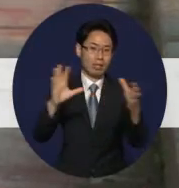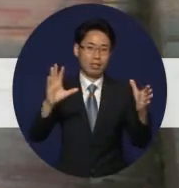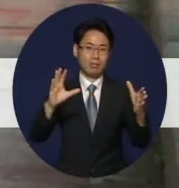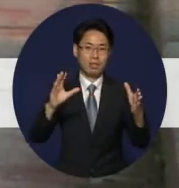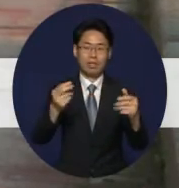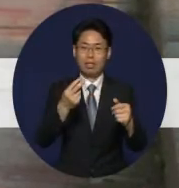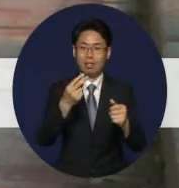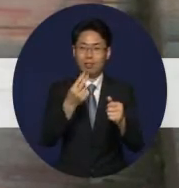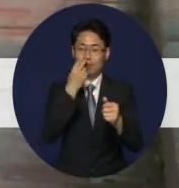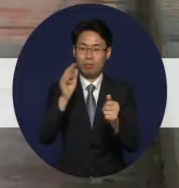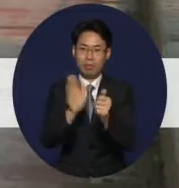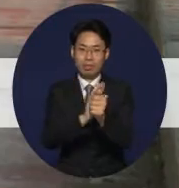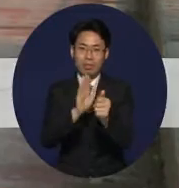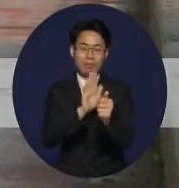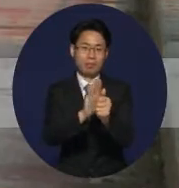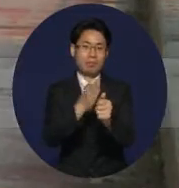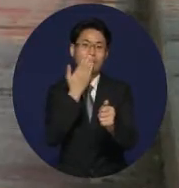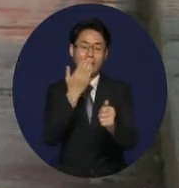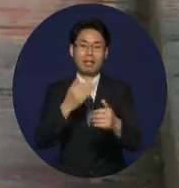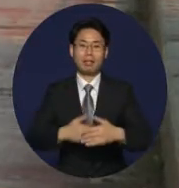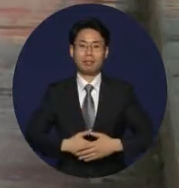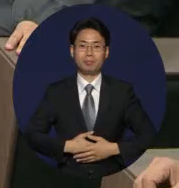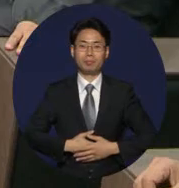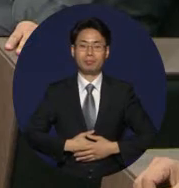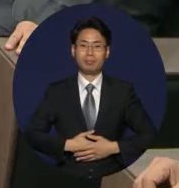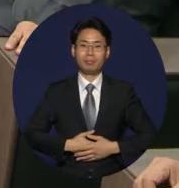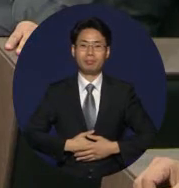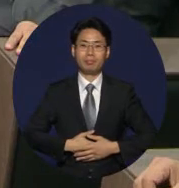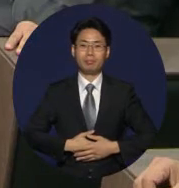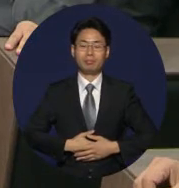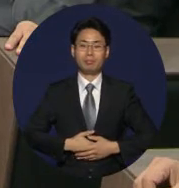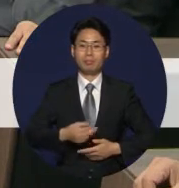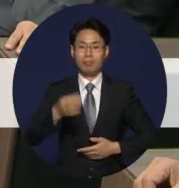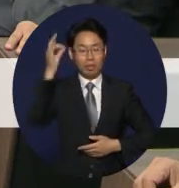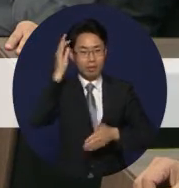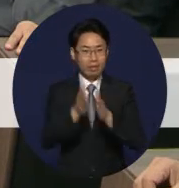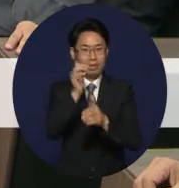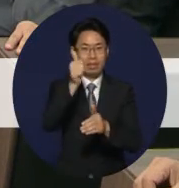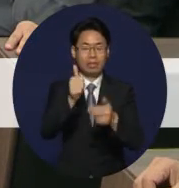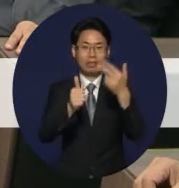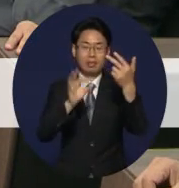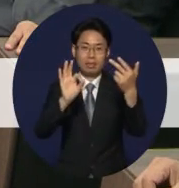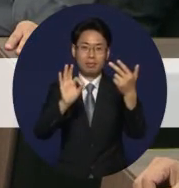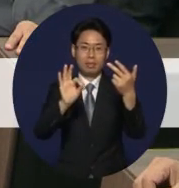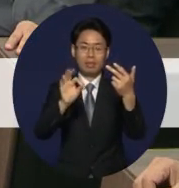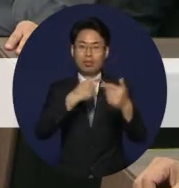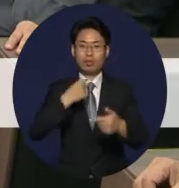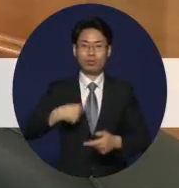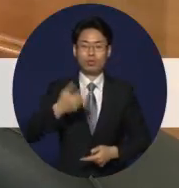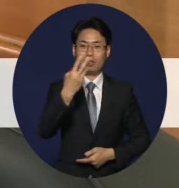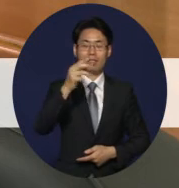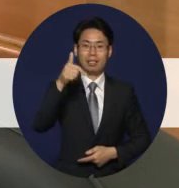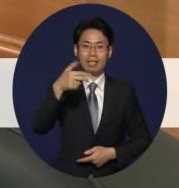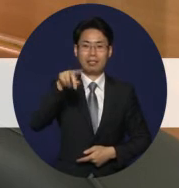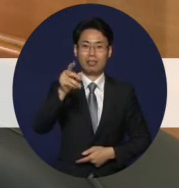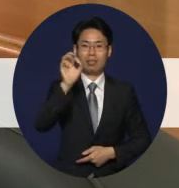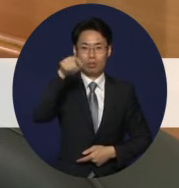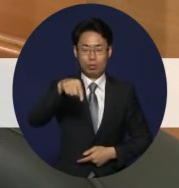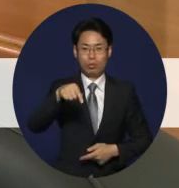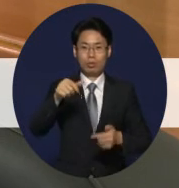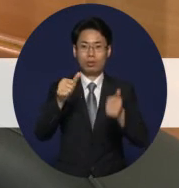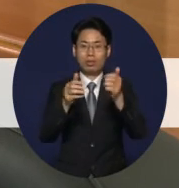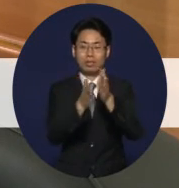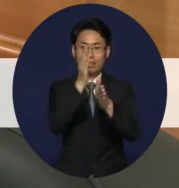지역에 관계없이 보험 혜택을 받을 수 있습니다. 이강덕 시장은 10일 시장실에서 중국 란저우시 부시장 일행을